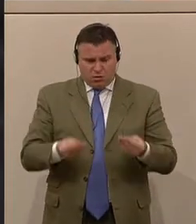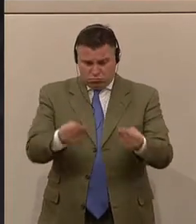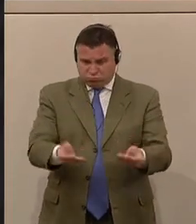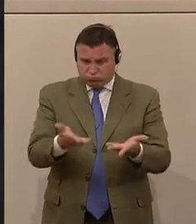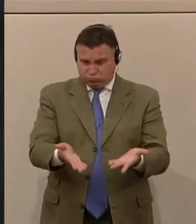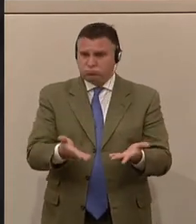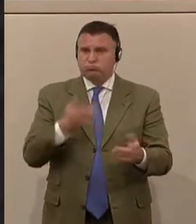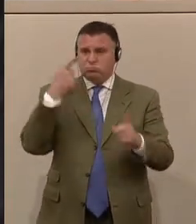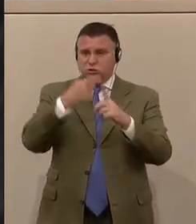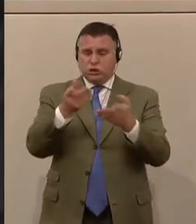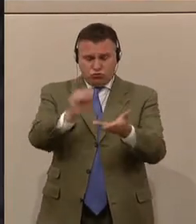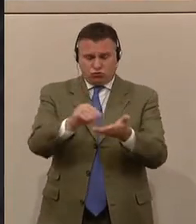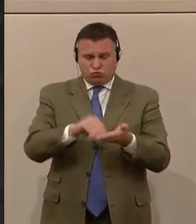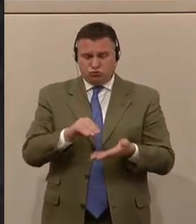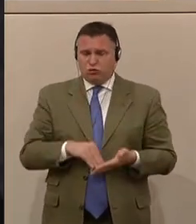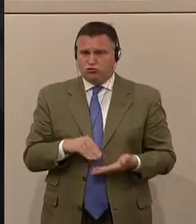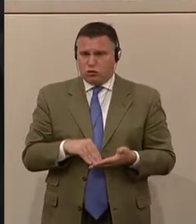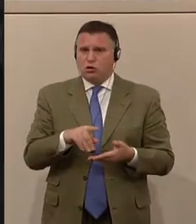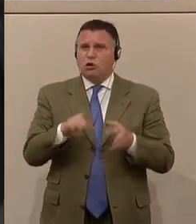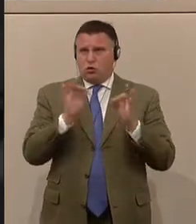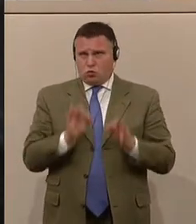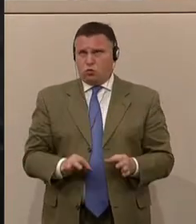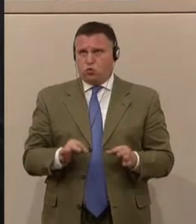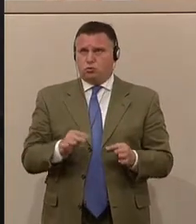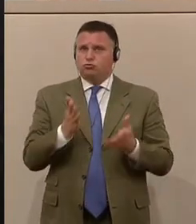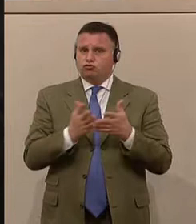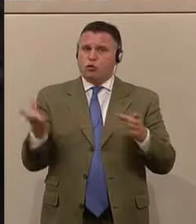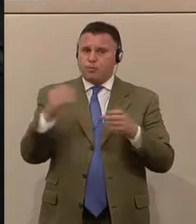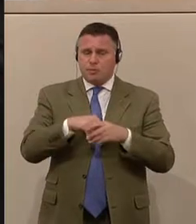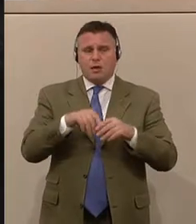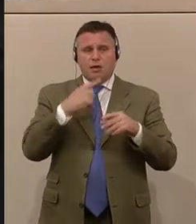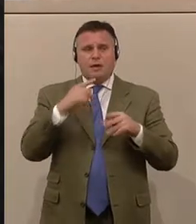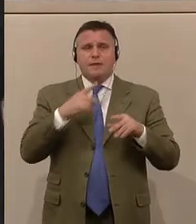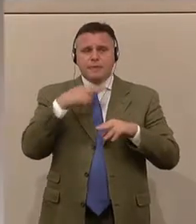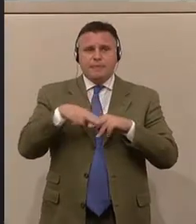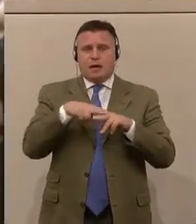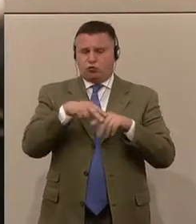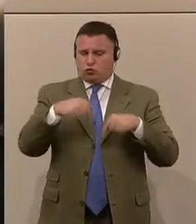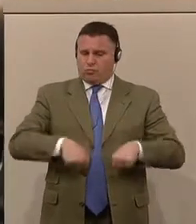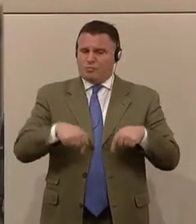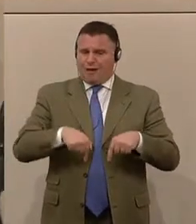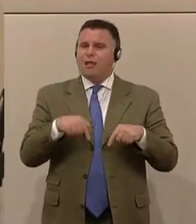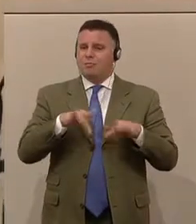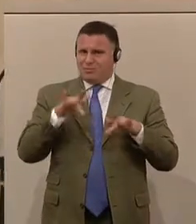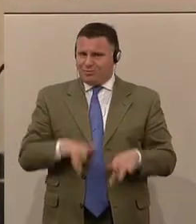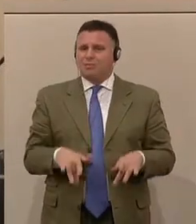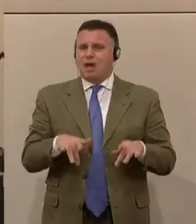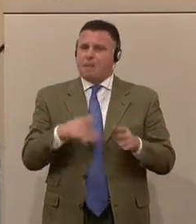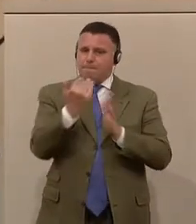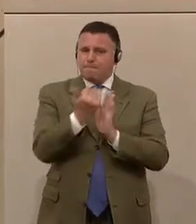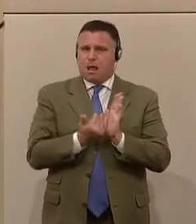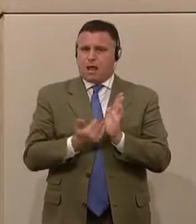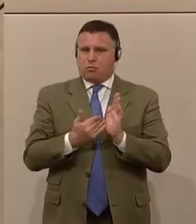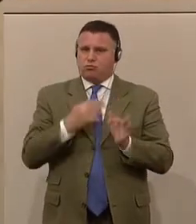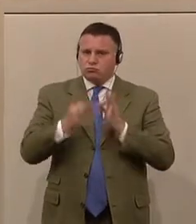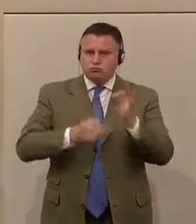die Zielfestlegungen, ist die Basis für die Erstellung des integrierten nationalen Energie- und Klimaplans für Österreich und die Festlegung